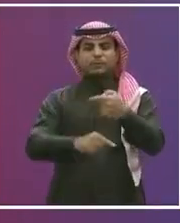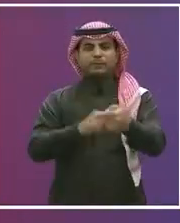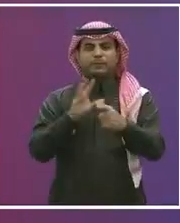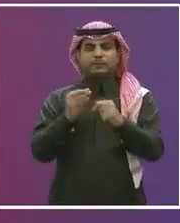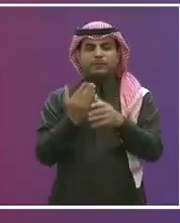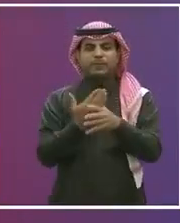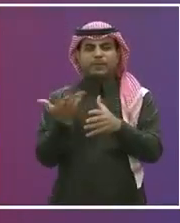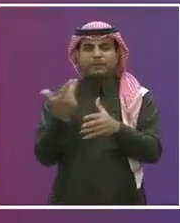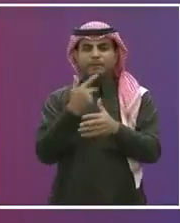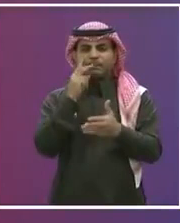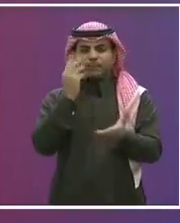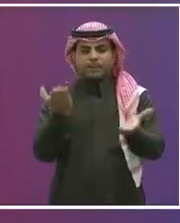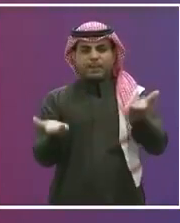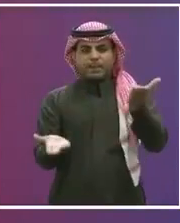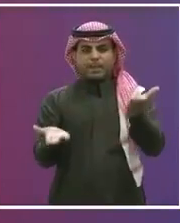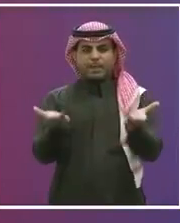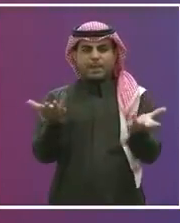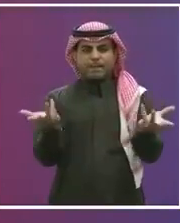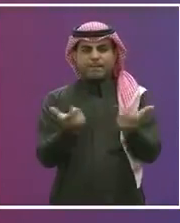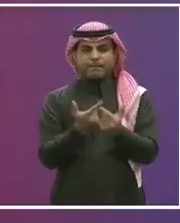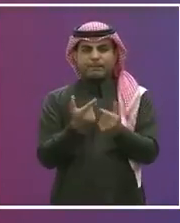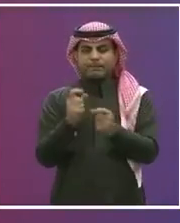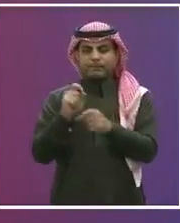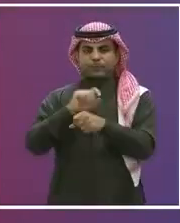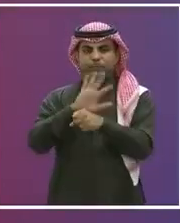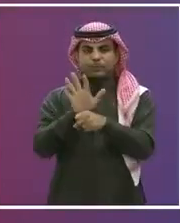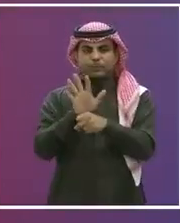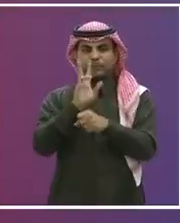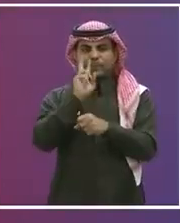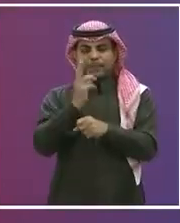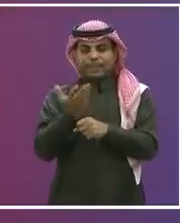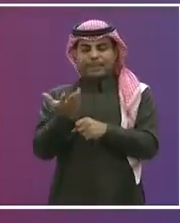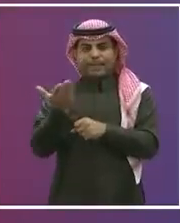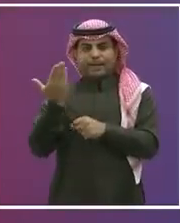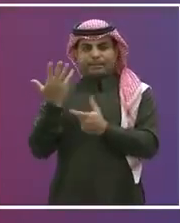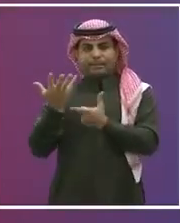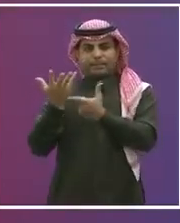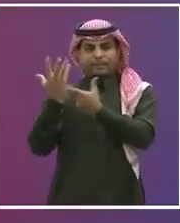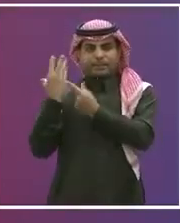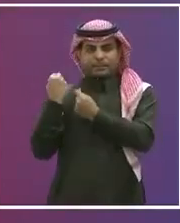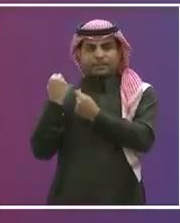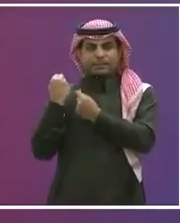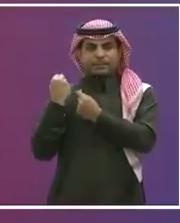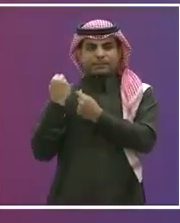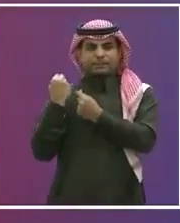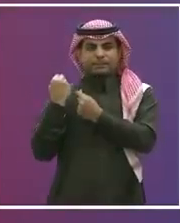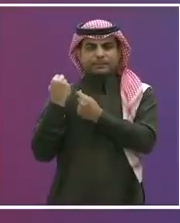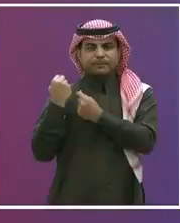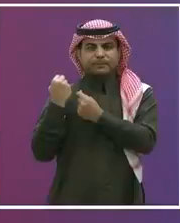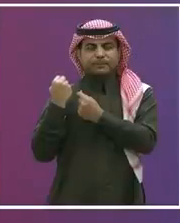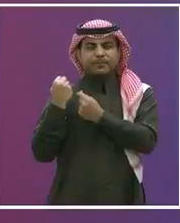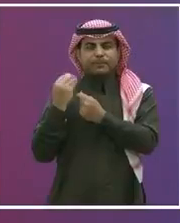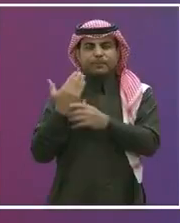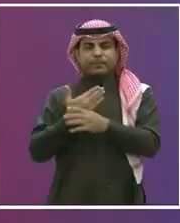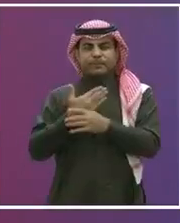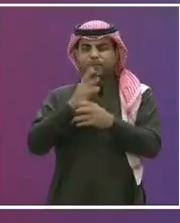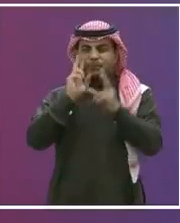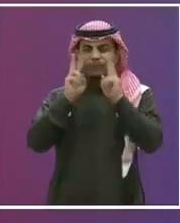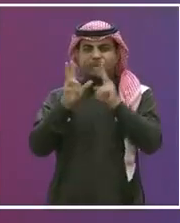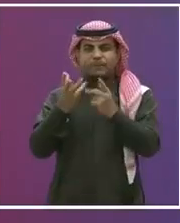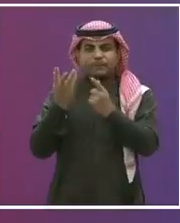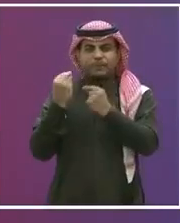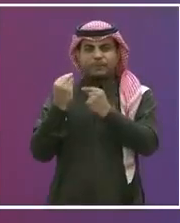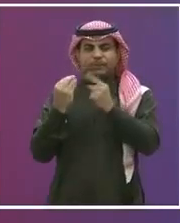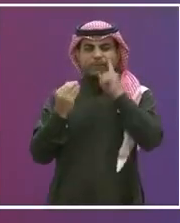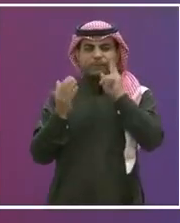مقارنه اعداد ما عليه الاسبوع او اليوم بال اليوم المماثل له قبل